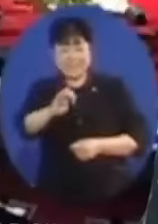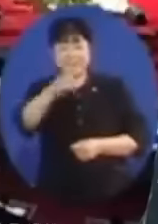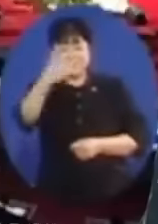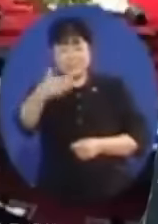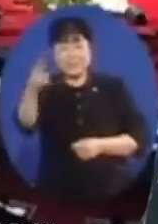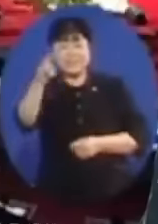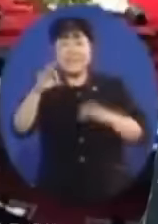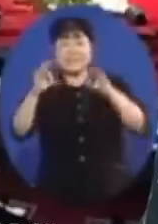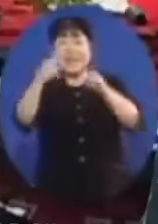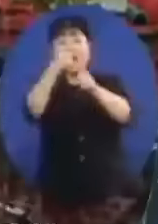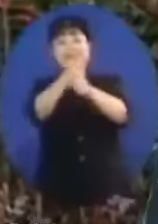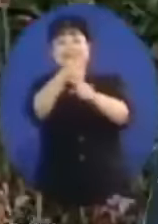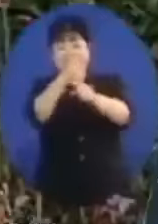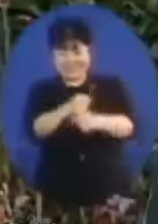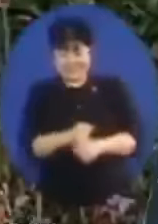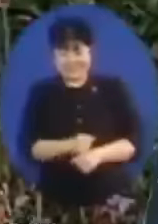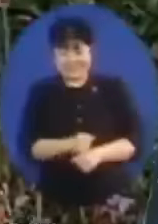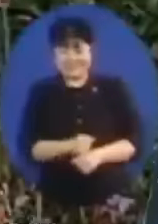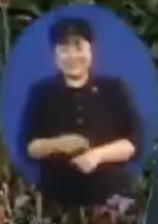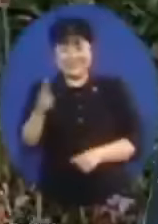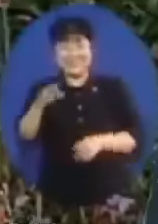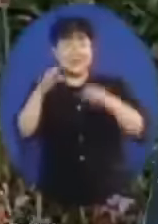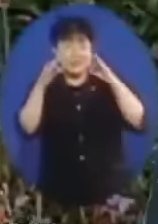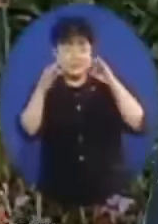349장입니다. 우리 다 함께 불러볼까요?